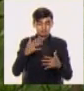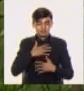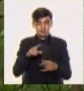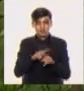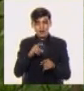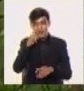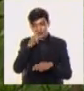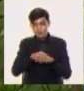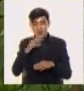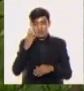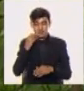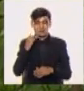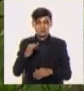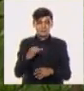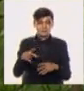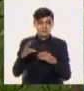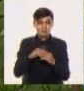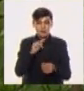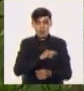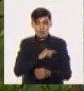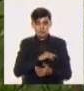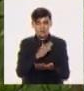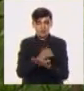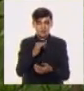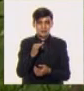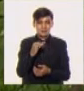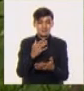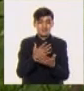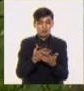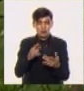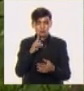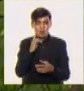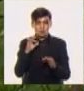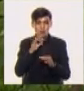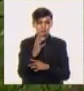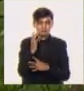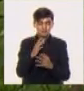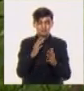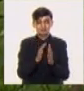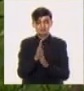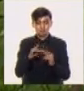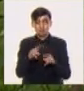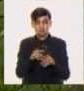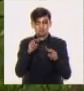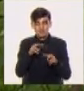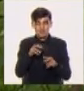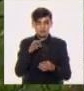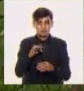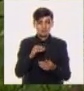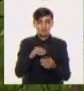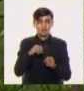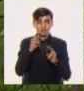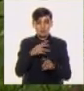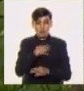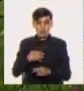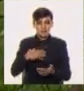Алматы әкімдігімен бірге белсенді түрде жұмыс істеп жатырмыз. Жасыл желекті қорғау, күтіп баптау және санын ұлғайту жөнінде комиссия